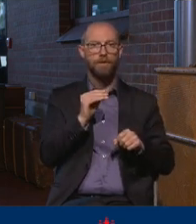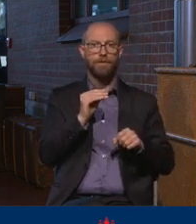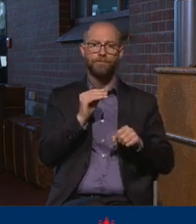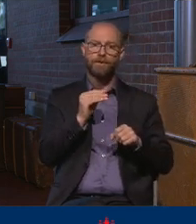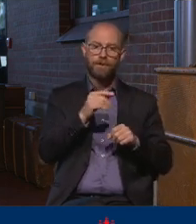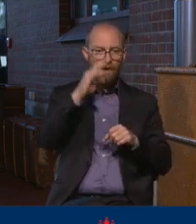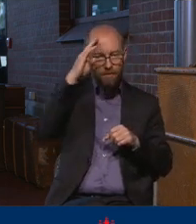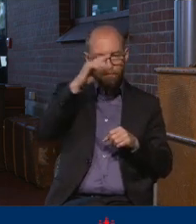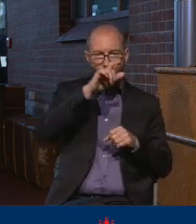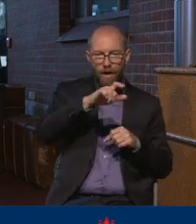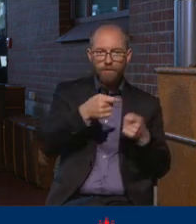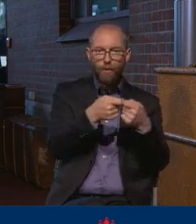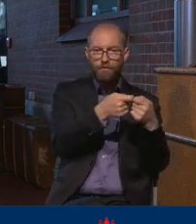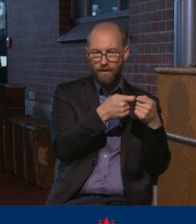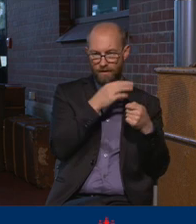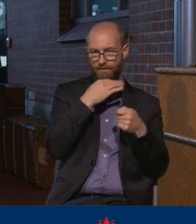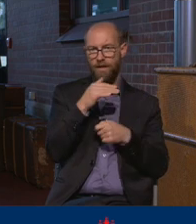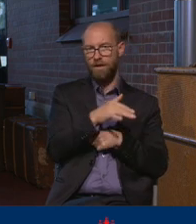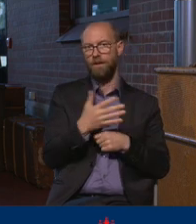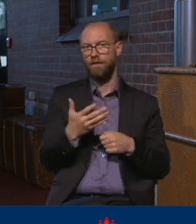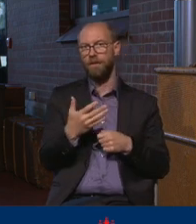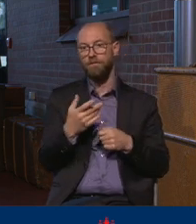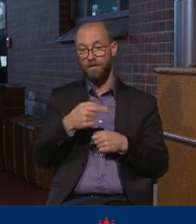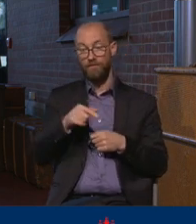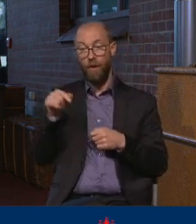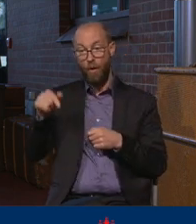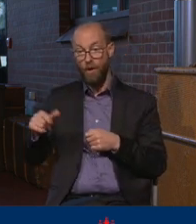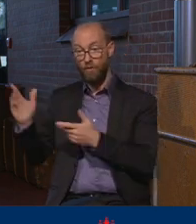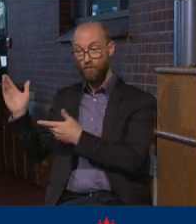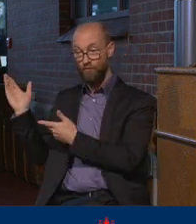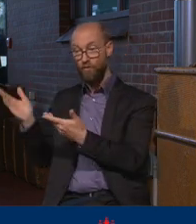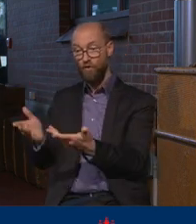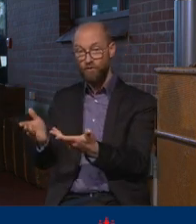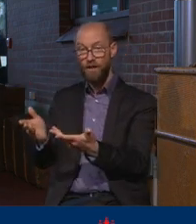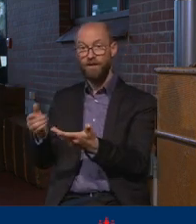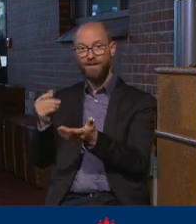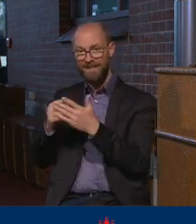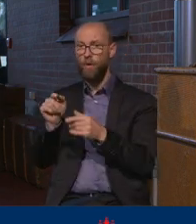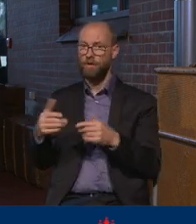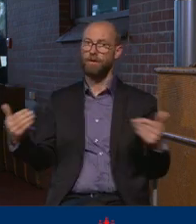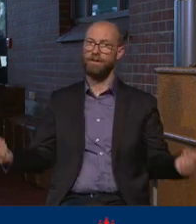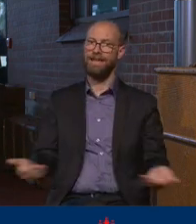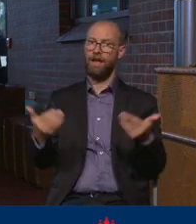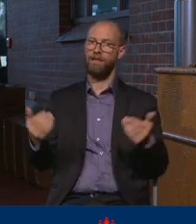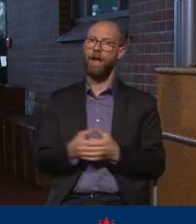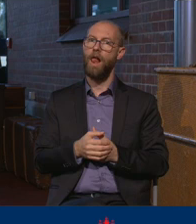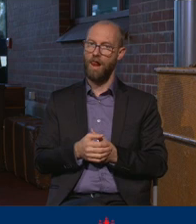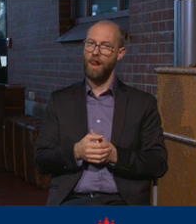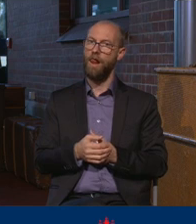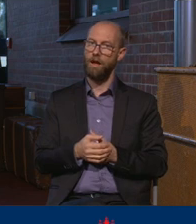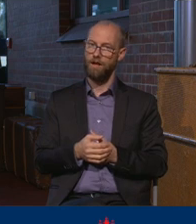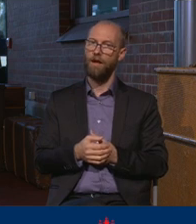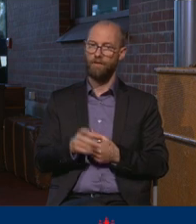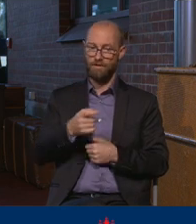bürgerinnen und bürgern das was hier vorgestellt worden ist ist eigentlich genau das gegenteil von dem was wir